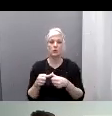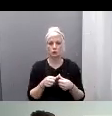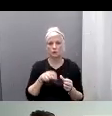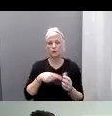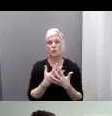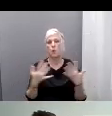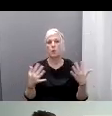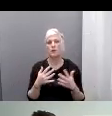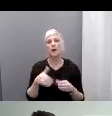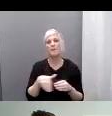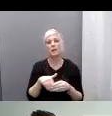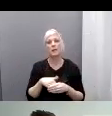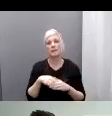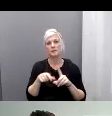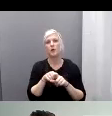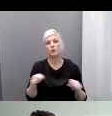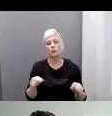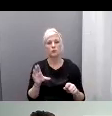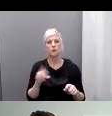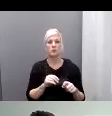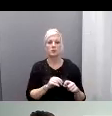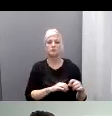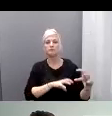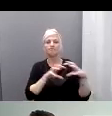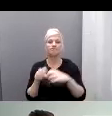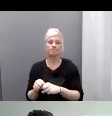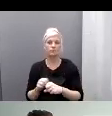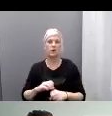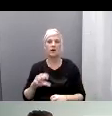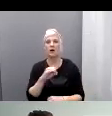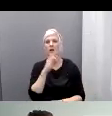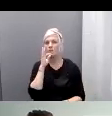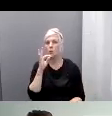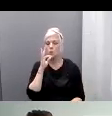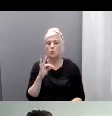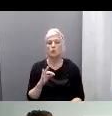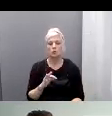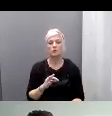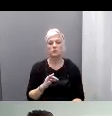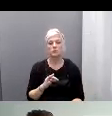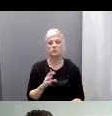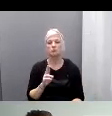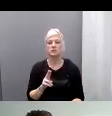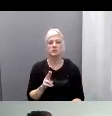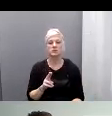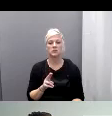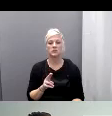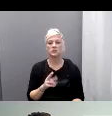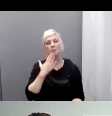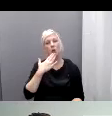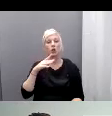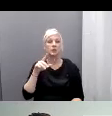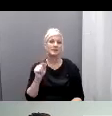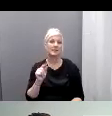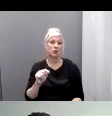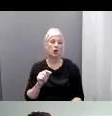medlemsförbund, som man tar ett sånt här helhetsgrepp om frågorna. Så det är ju absolut en bra signal, tänker